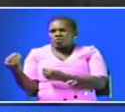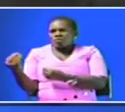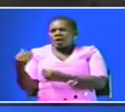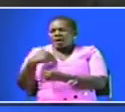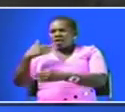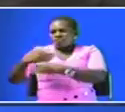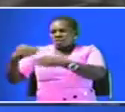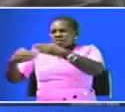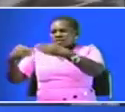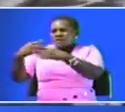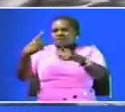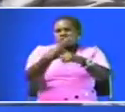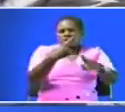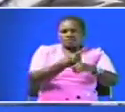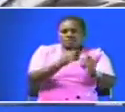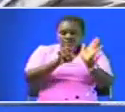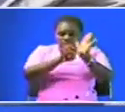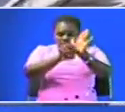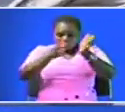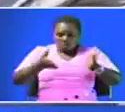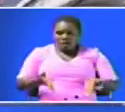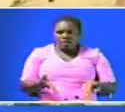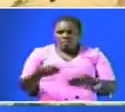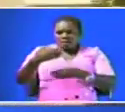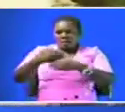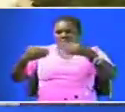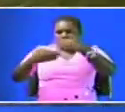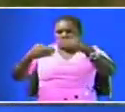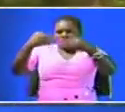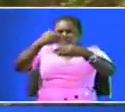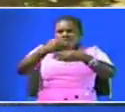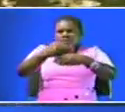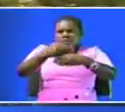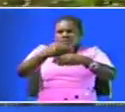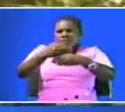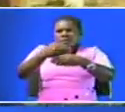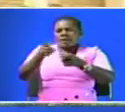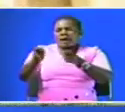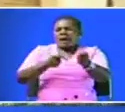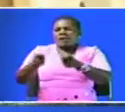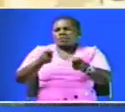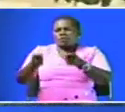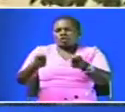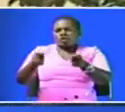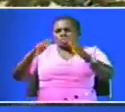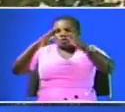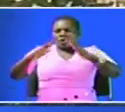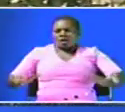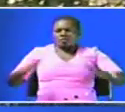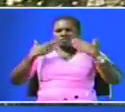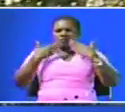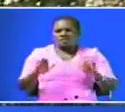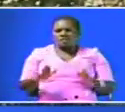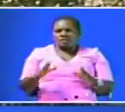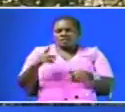michengo mbalimbali. Kama Tambach hapa, ametujengea ile administration block complete. Hiyo